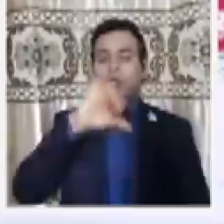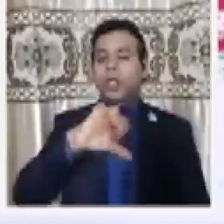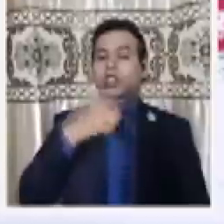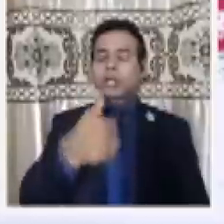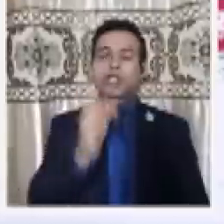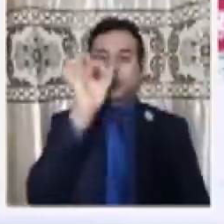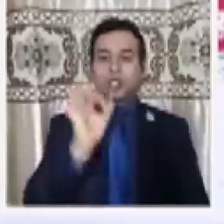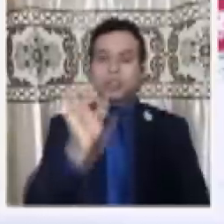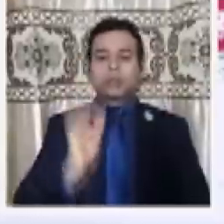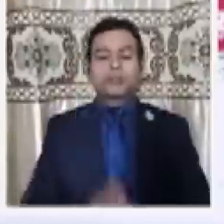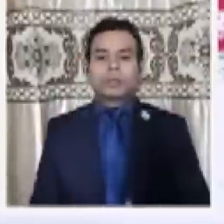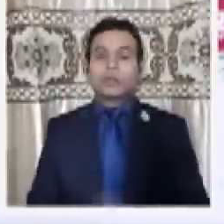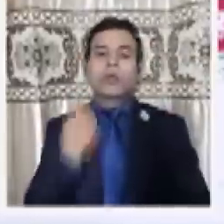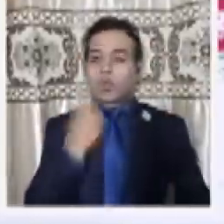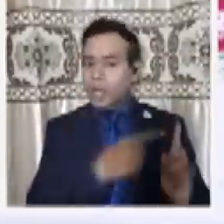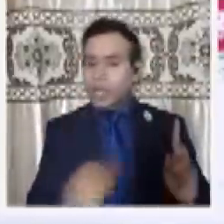বিবেচনায় সুস্থতার হার